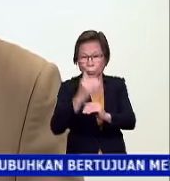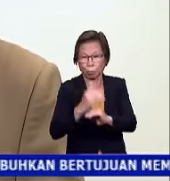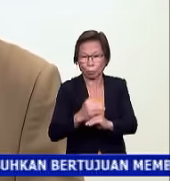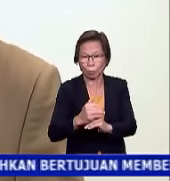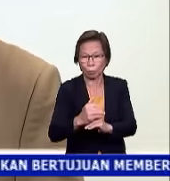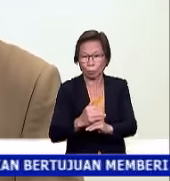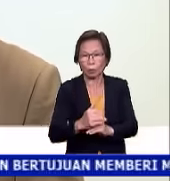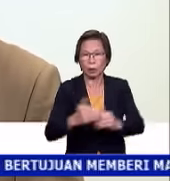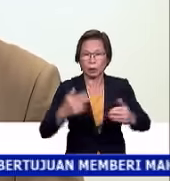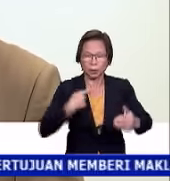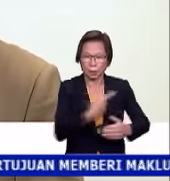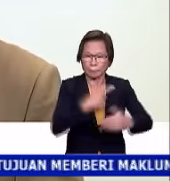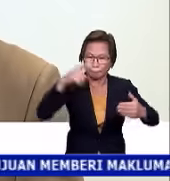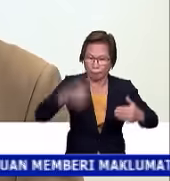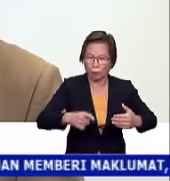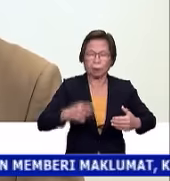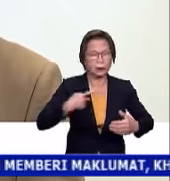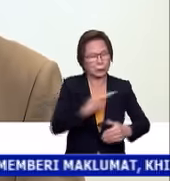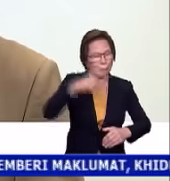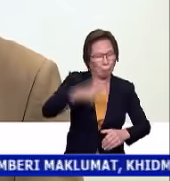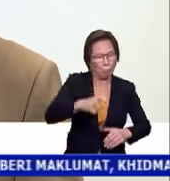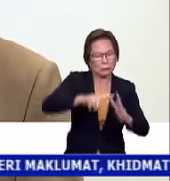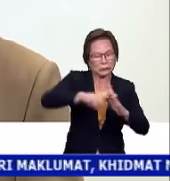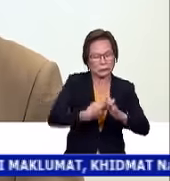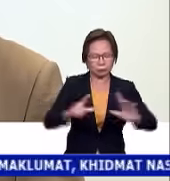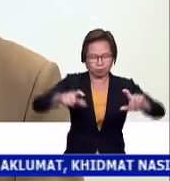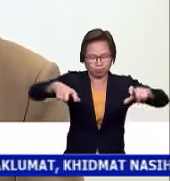perlu mengadakan total lockdown.